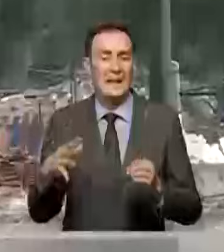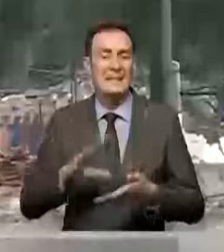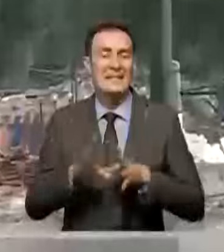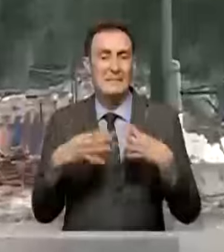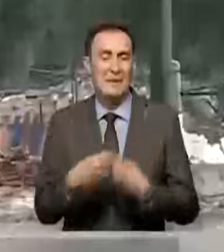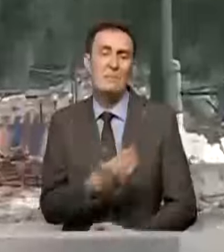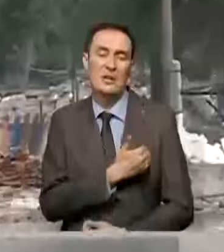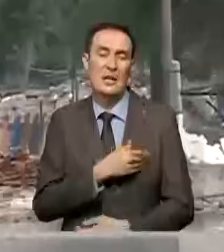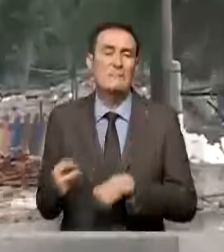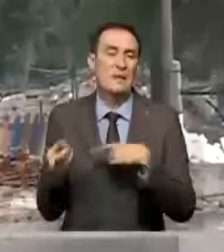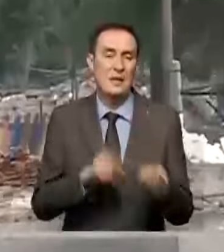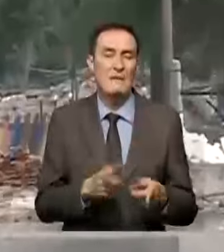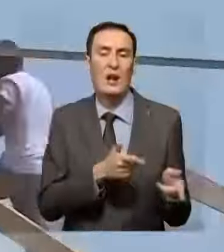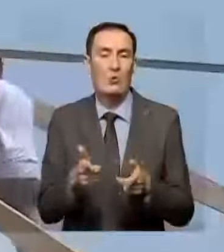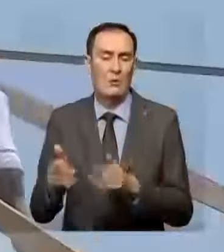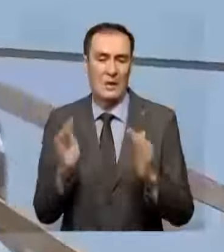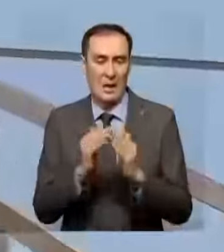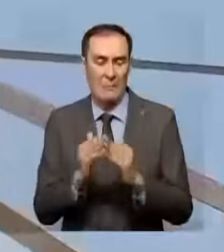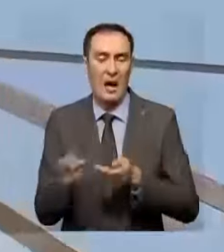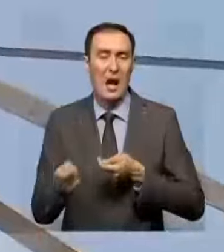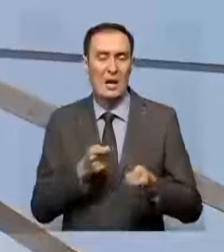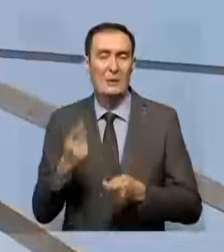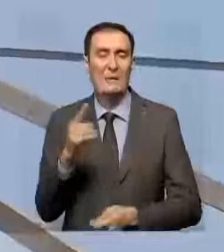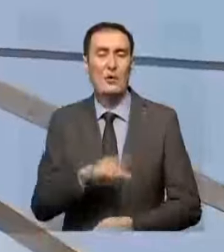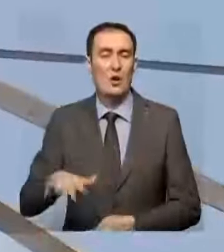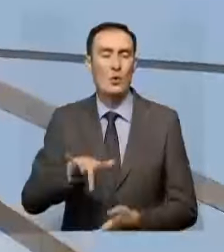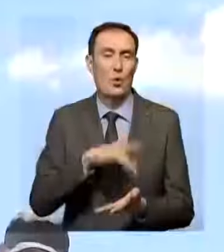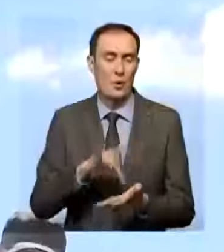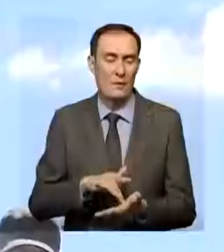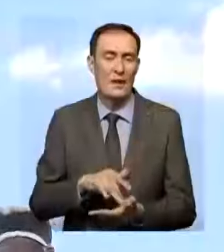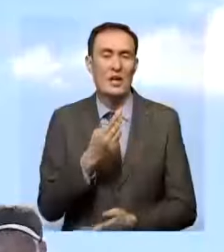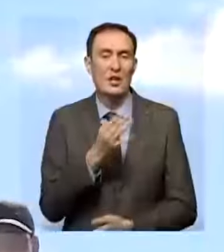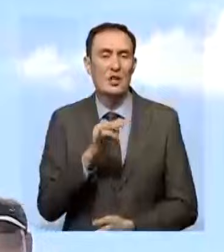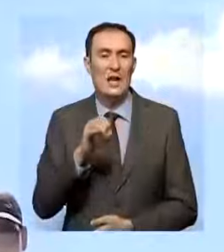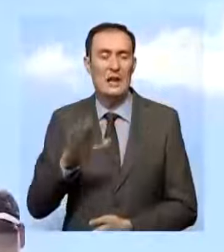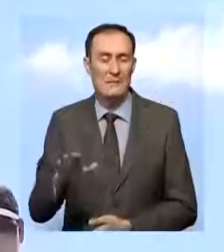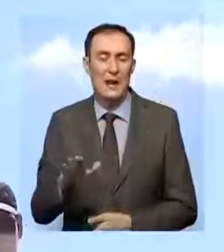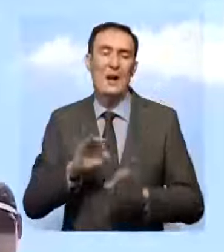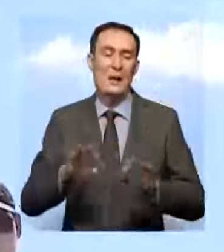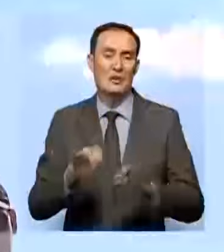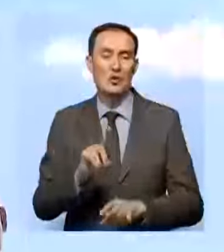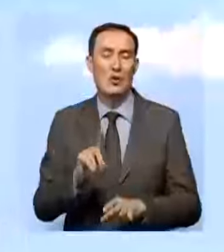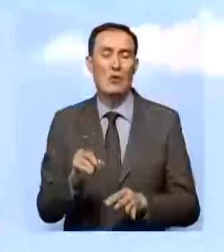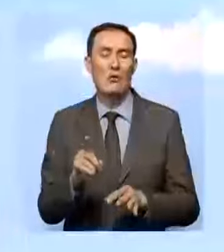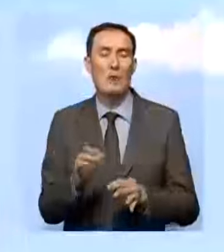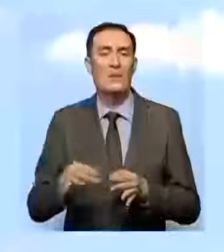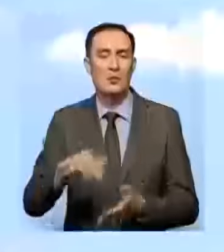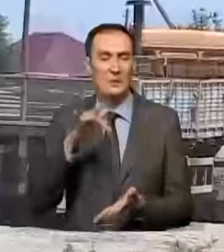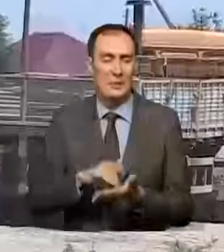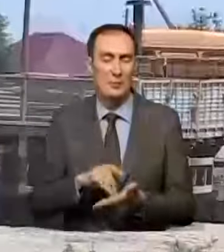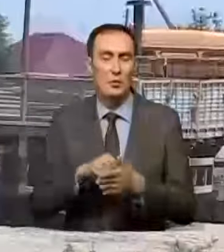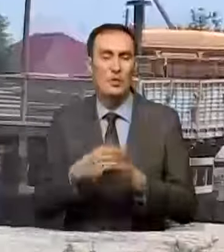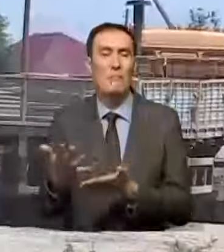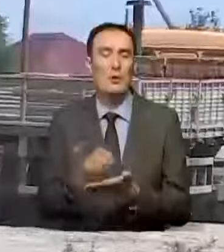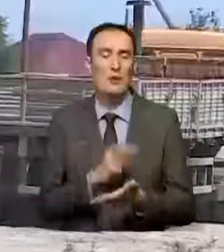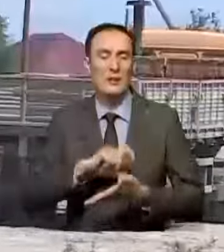семей пожелали переехать в готовые дома. Аким одного из районов города Асламбек Шиншалиев рассказал, что в областном центре ключи от квартир